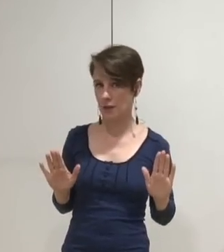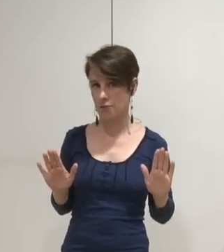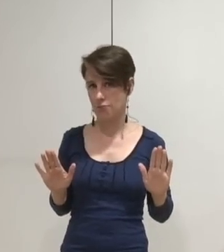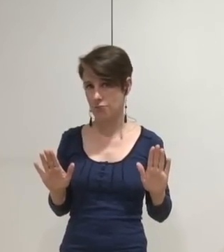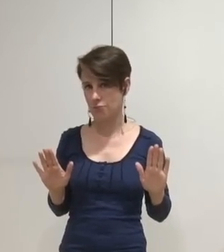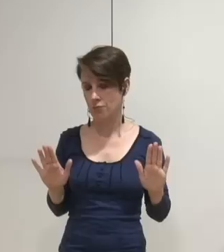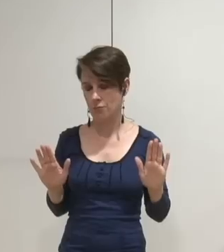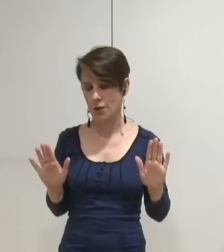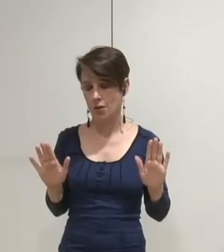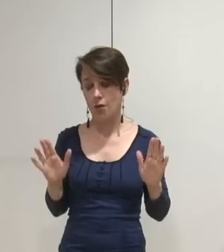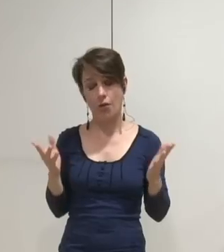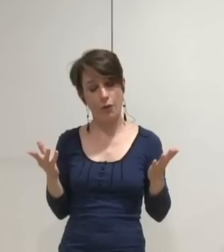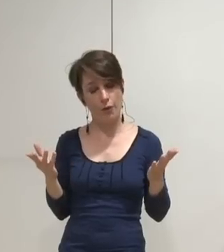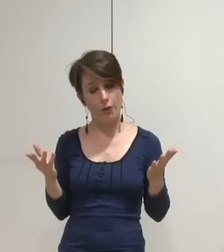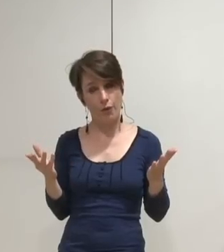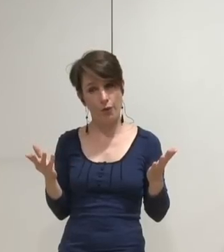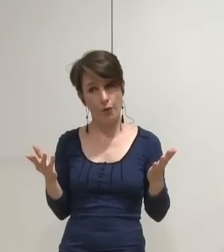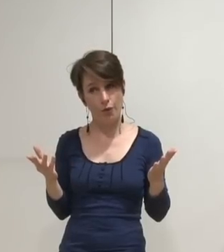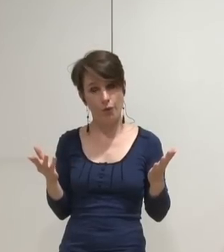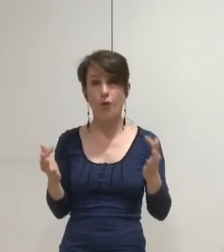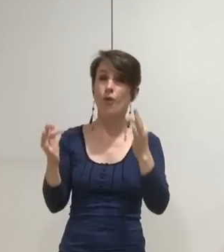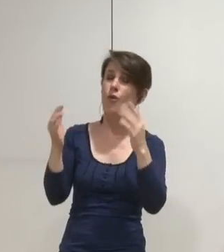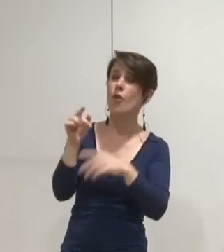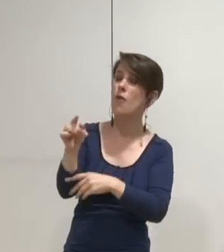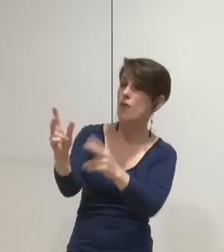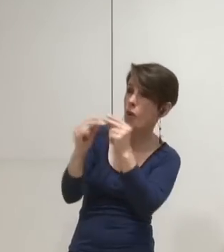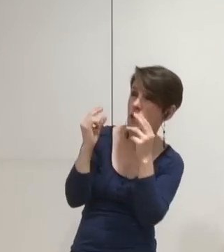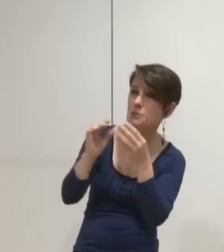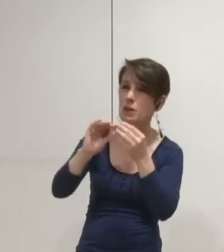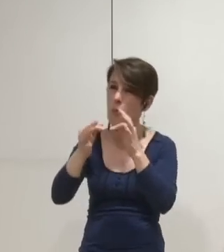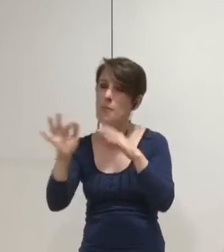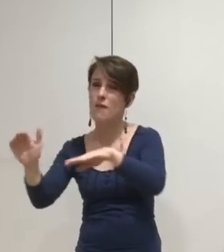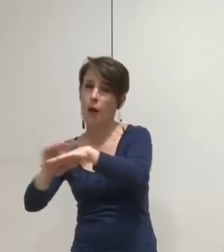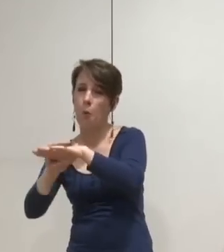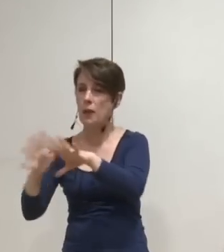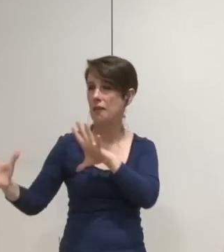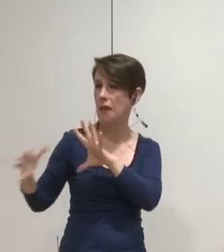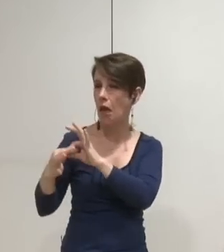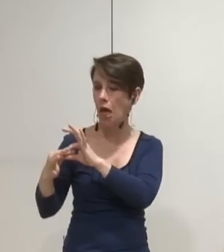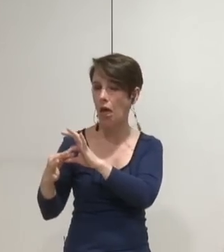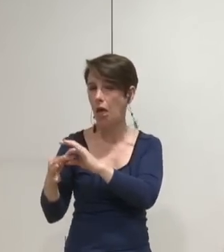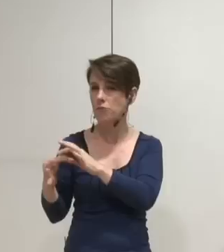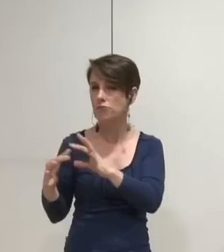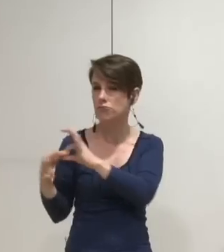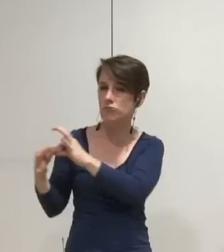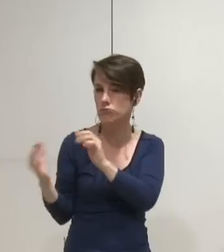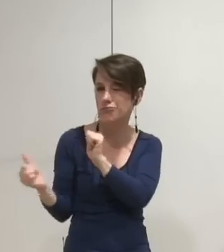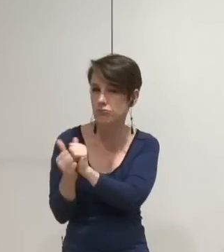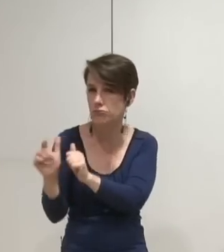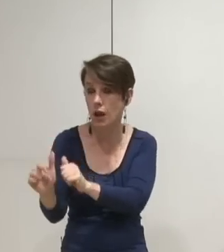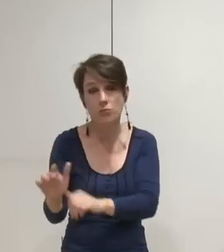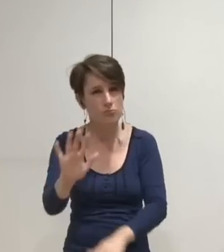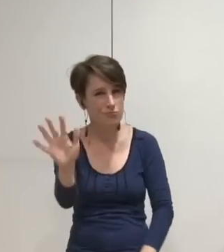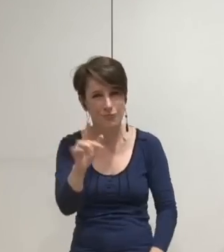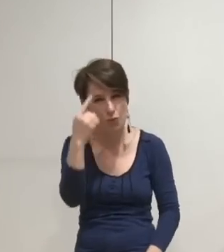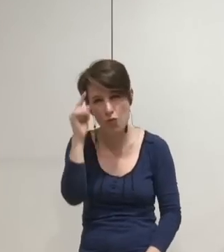également à la connotation politique de ce choix que je ne crois pas que l'association fusée soit